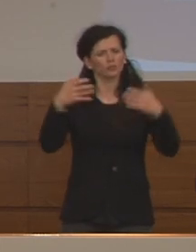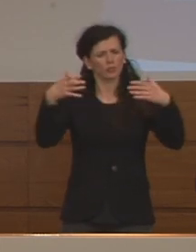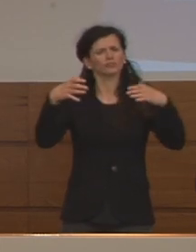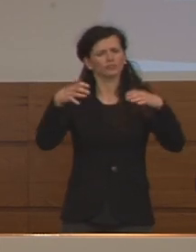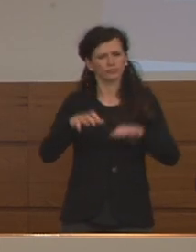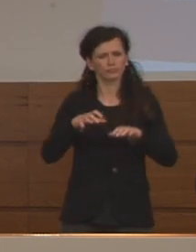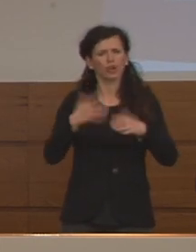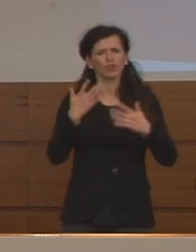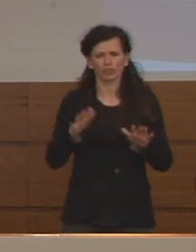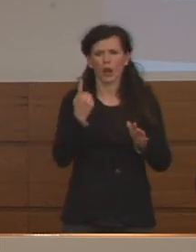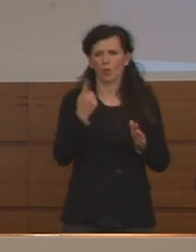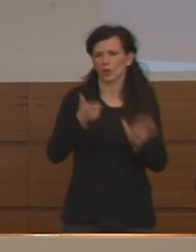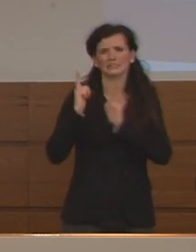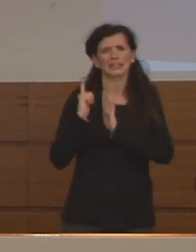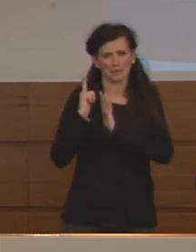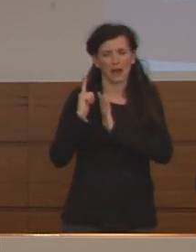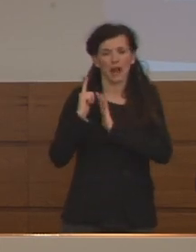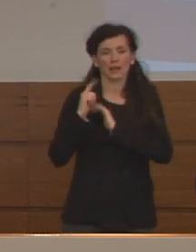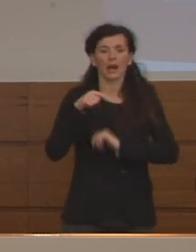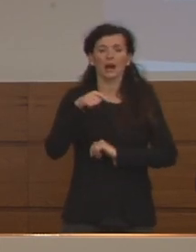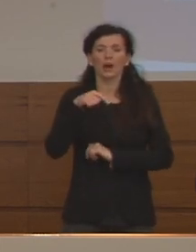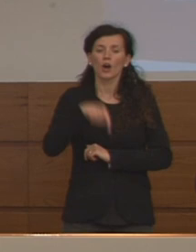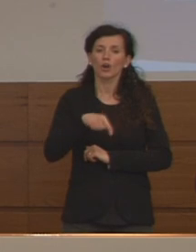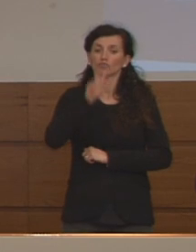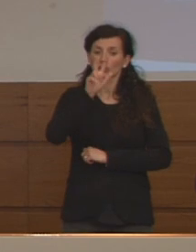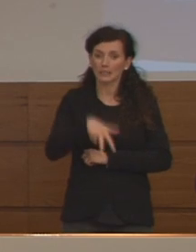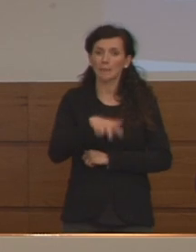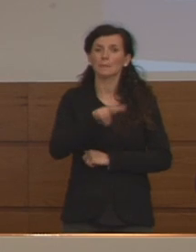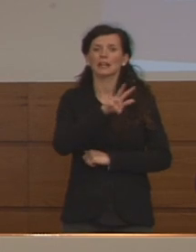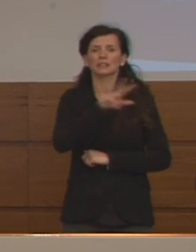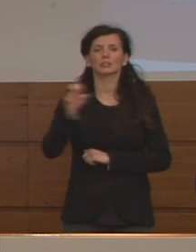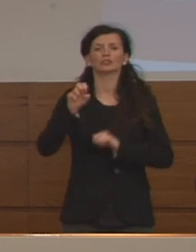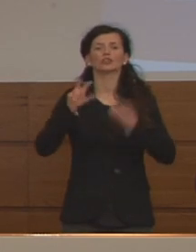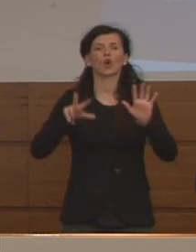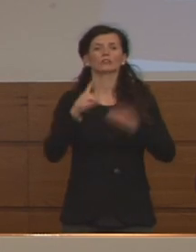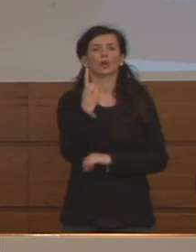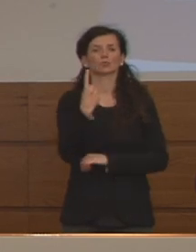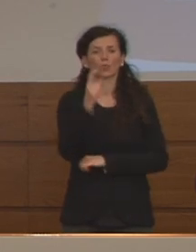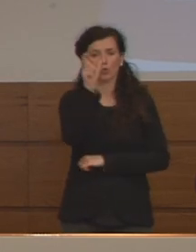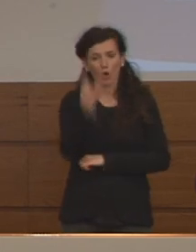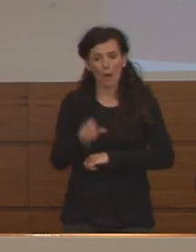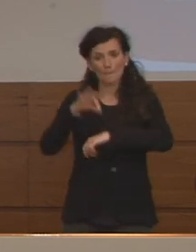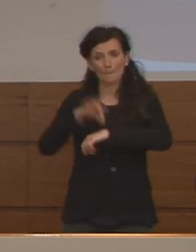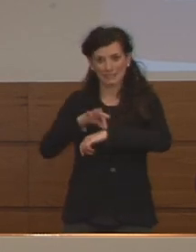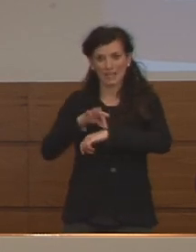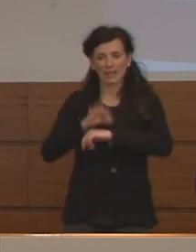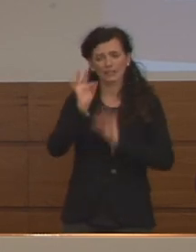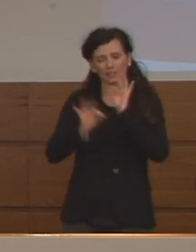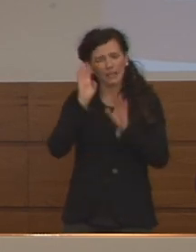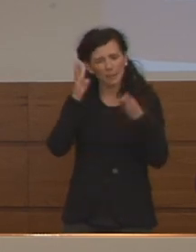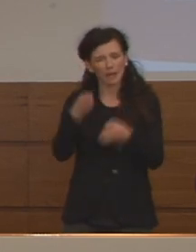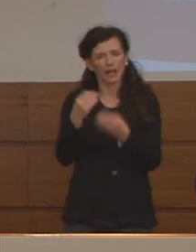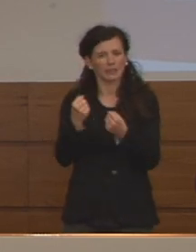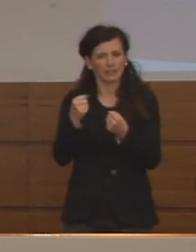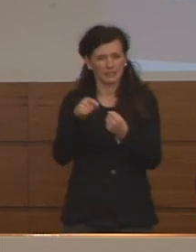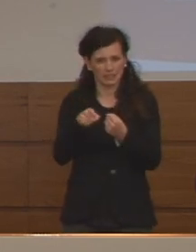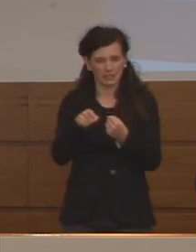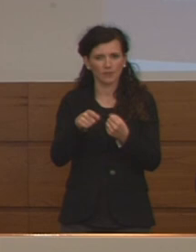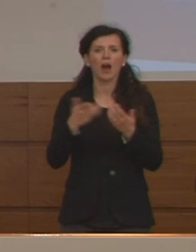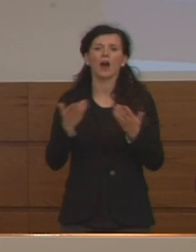circa una settimana fa ad oggi sono infatti 3.381 i pazienti in terapia intensiva quindi